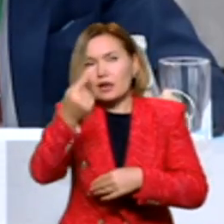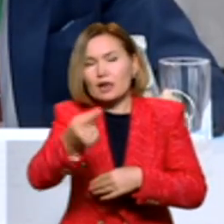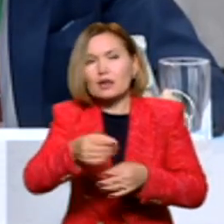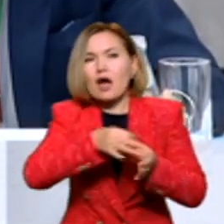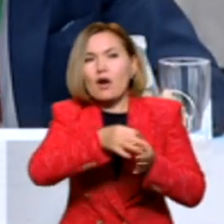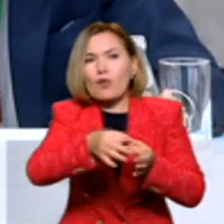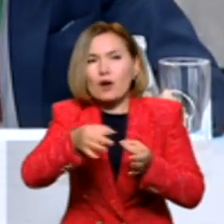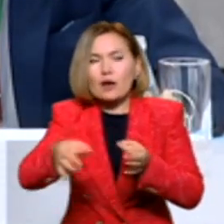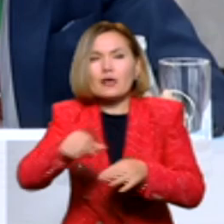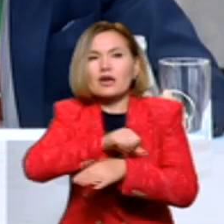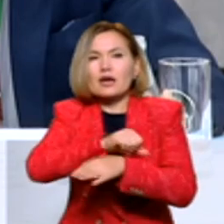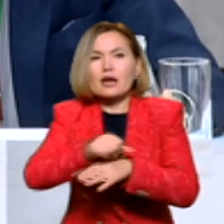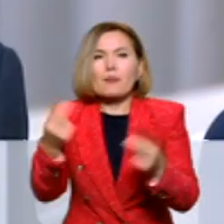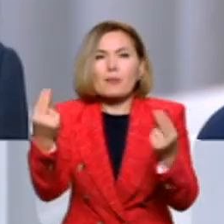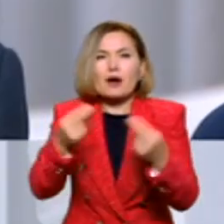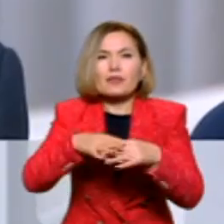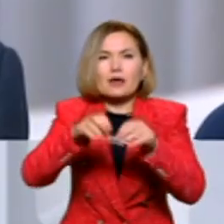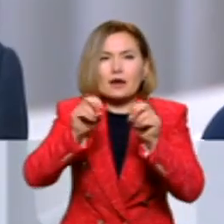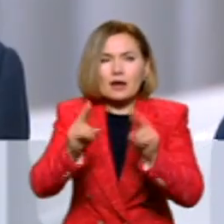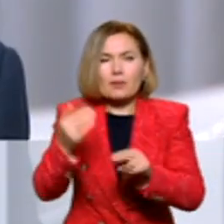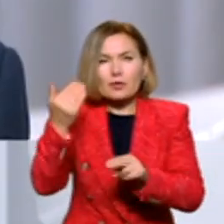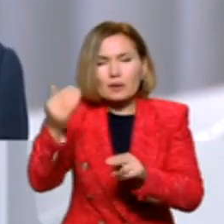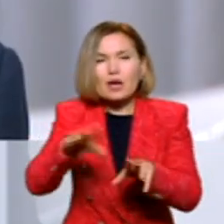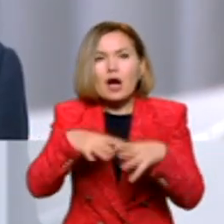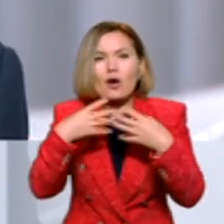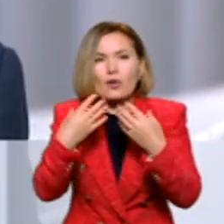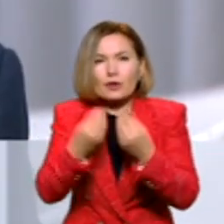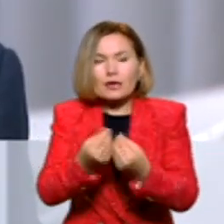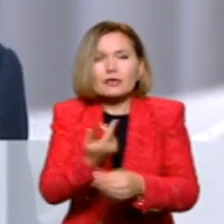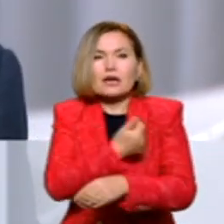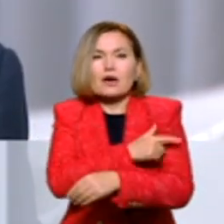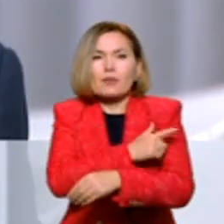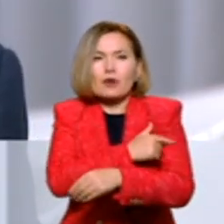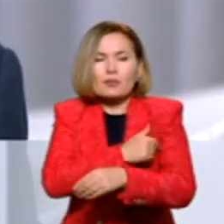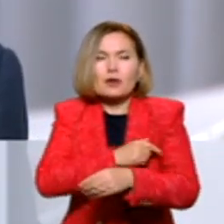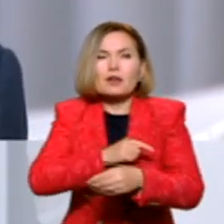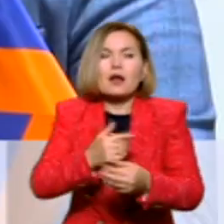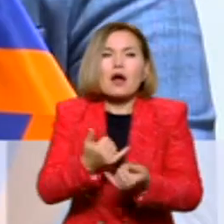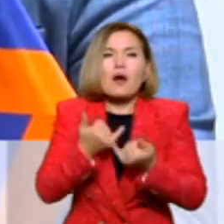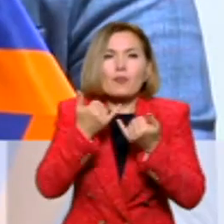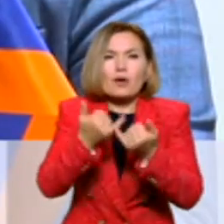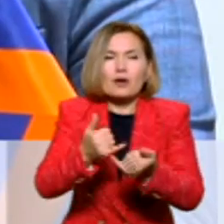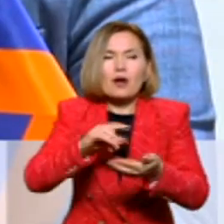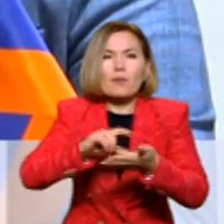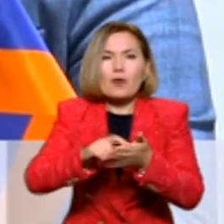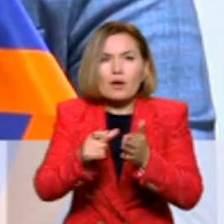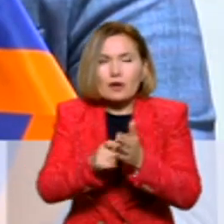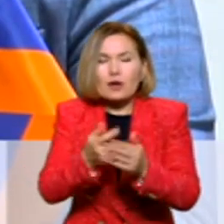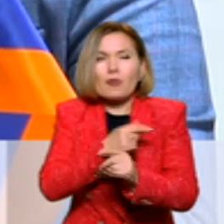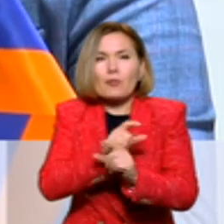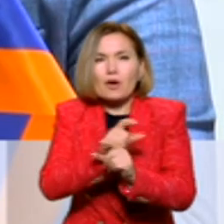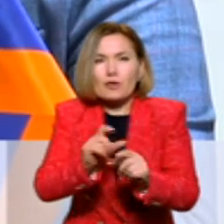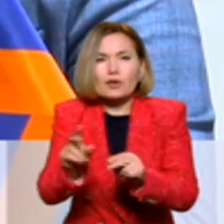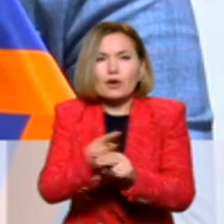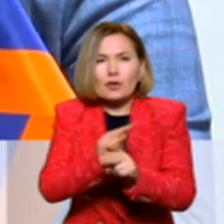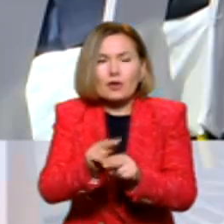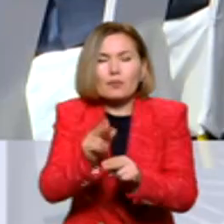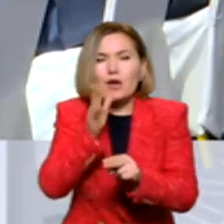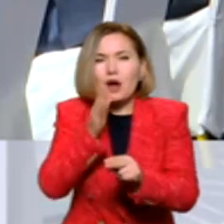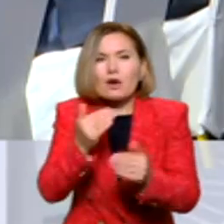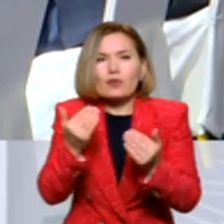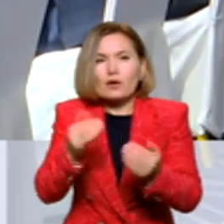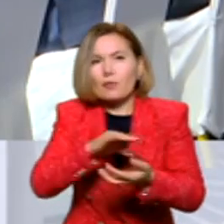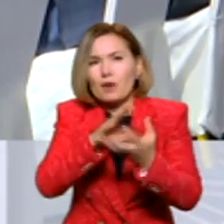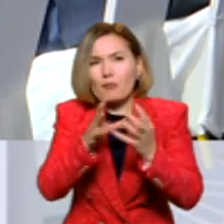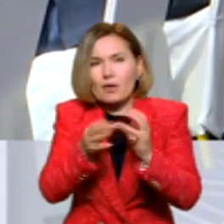шалғай орналасқан шекара қызметкерлерімен олардың отбасы үшін медициналық бөлімшелерді жаңалап, құрал жабдықпен қамту